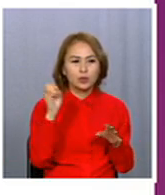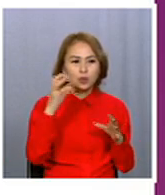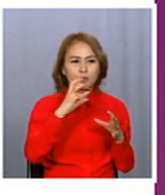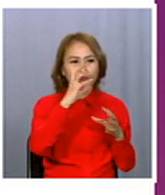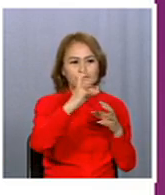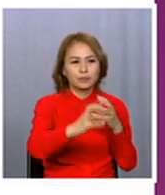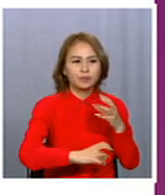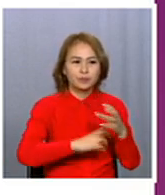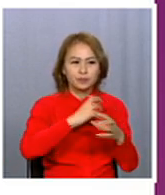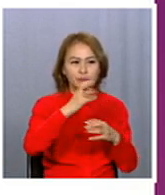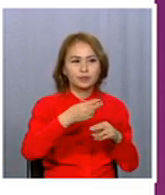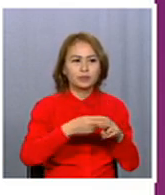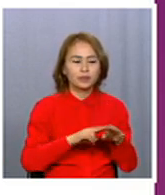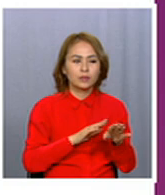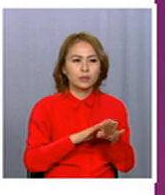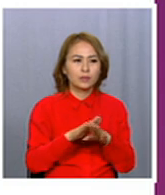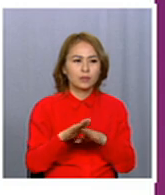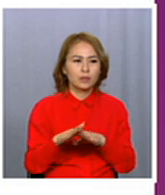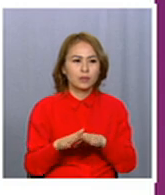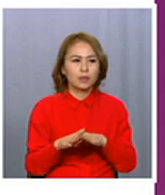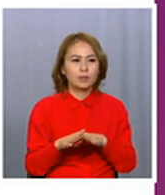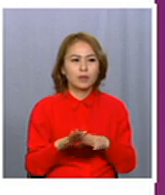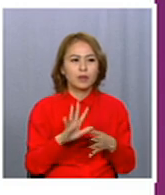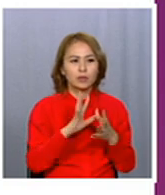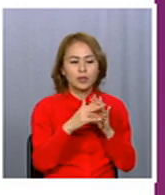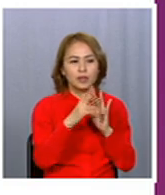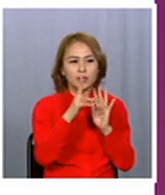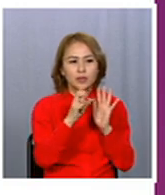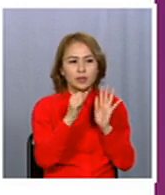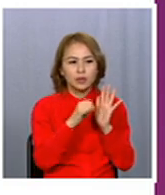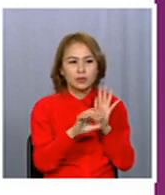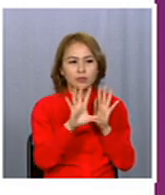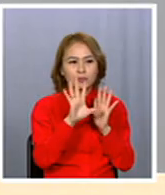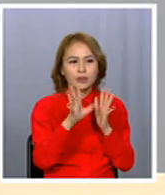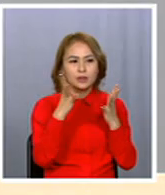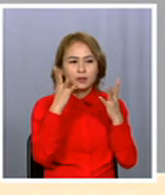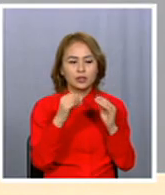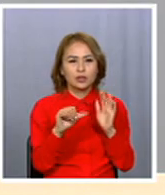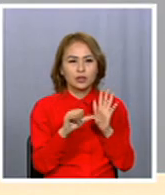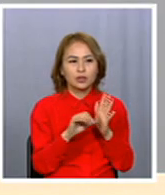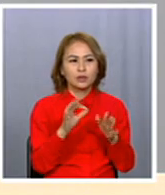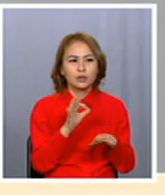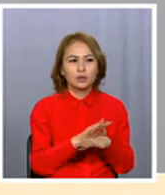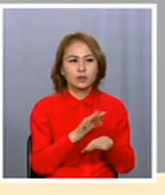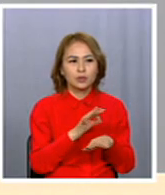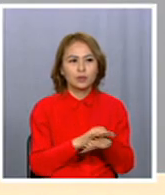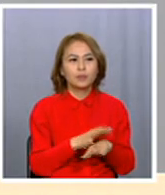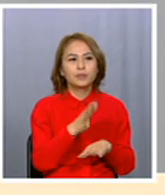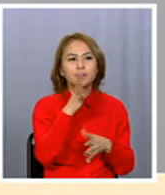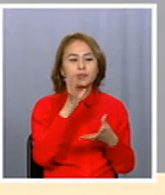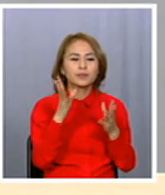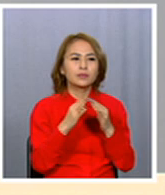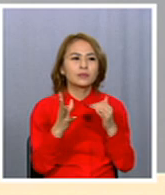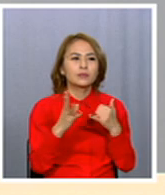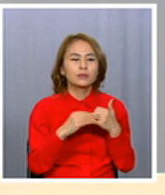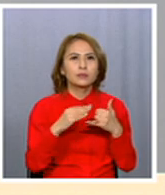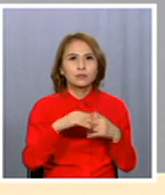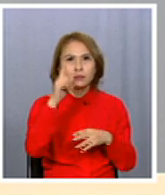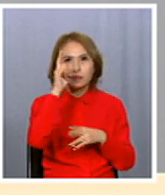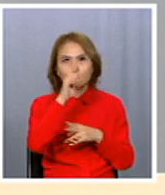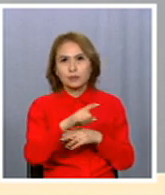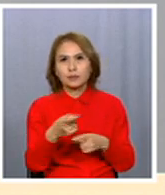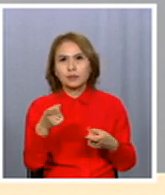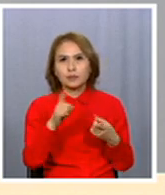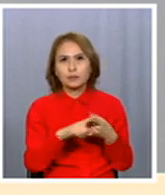солнца. Полный оборот солнца происходит за год. Ось вращения Земли наклонена по отношению